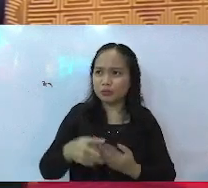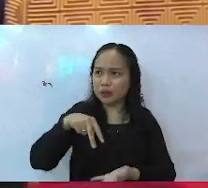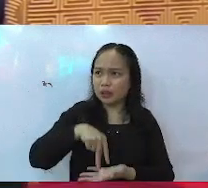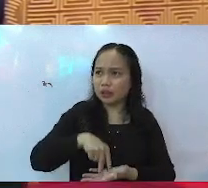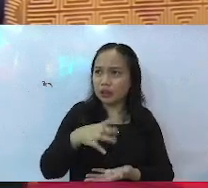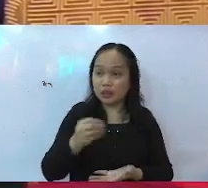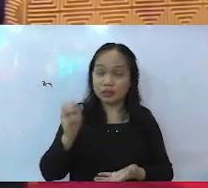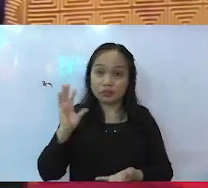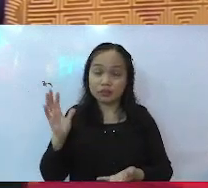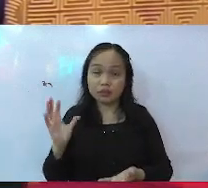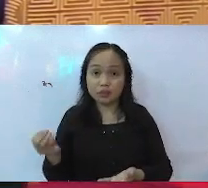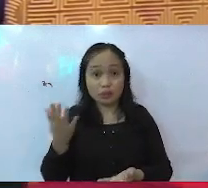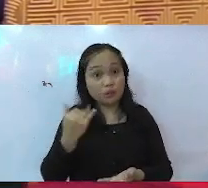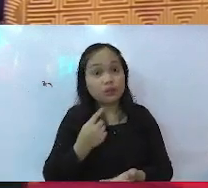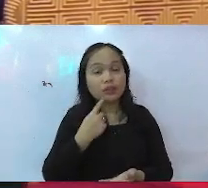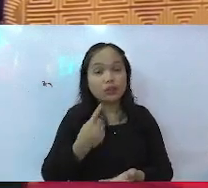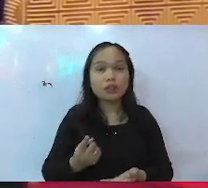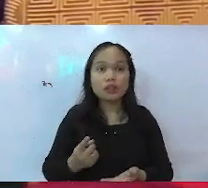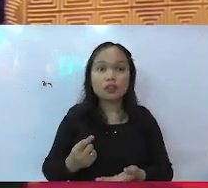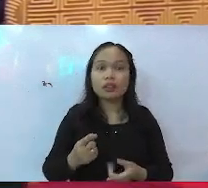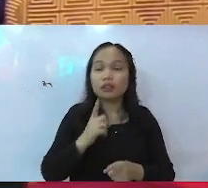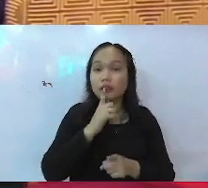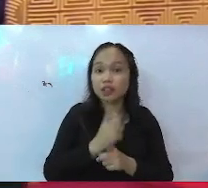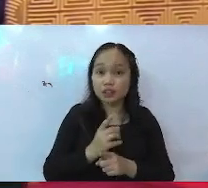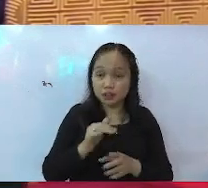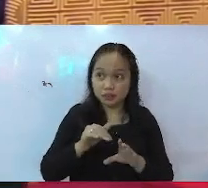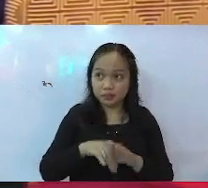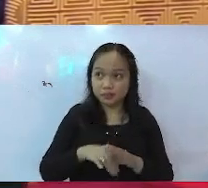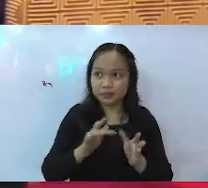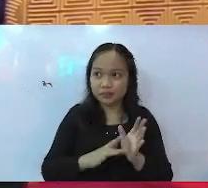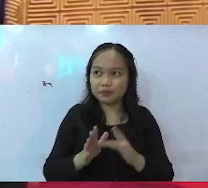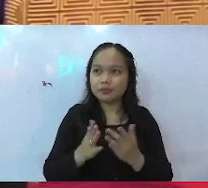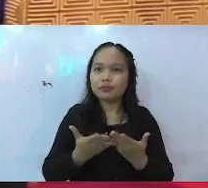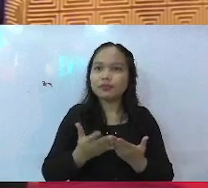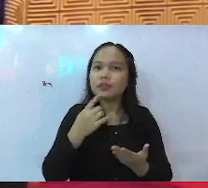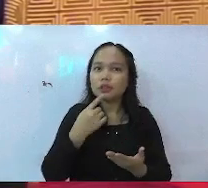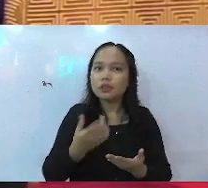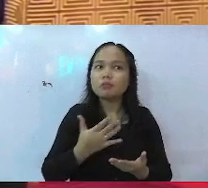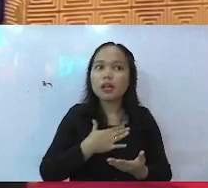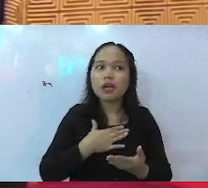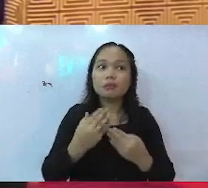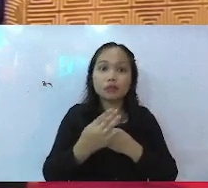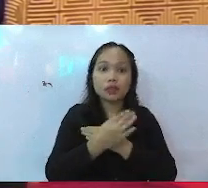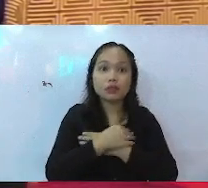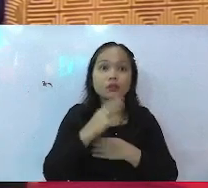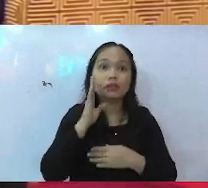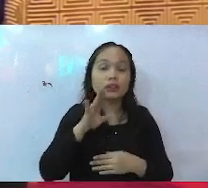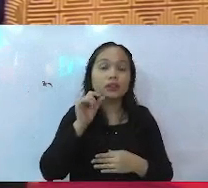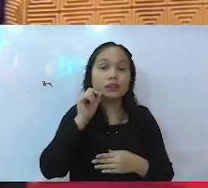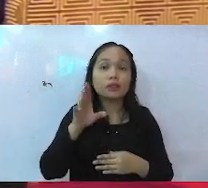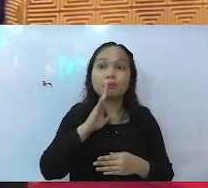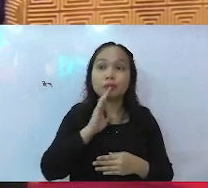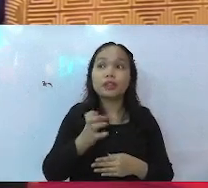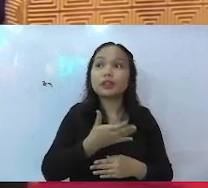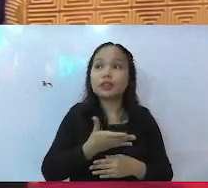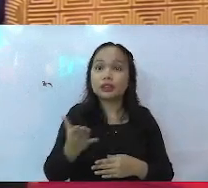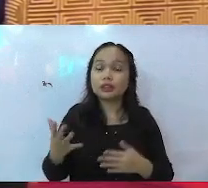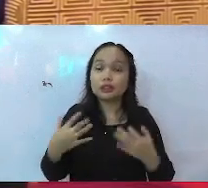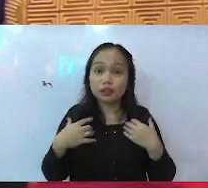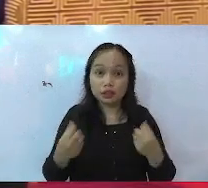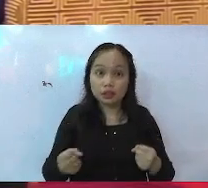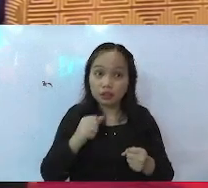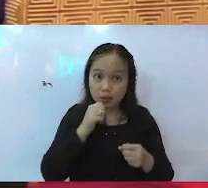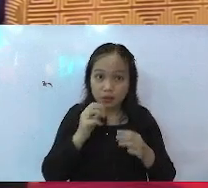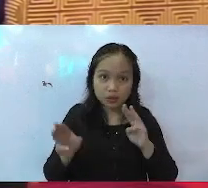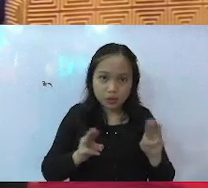at given the fact na sinabi ng Bible therefore My Beloved brethren be Ye steadfast and